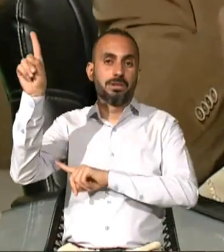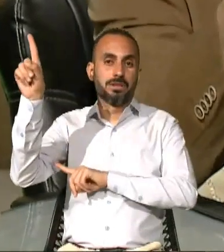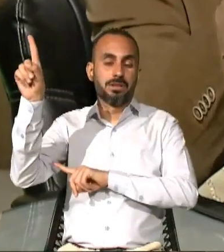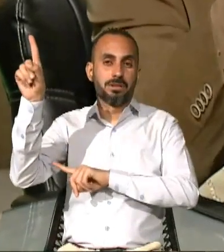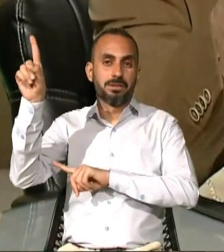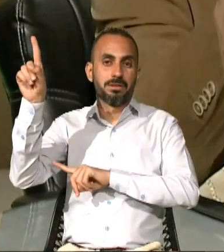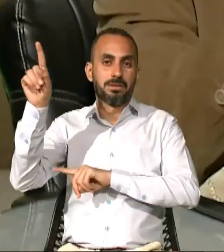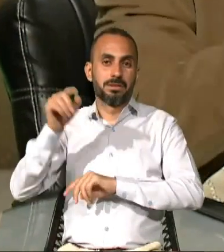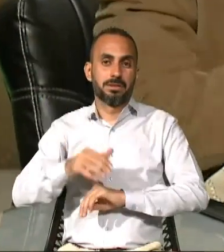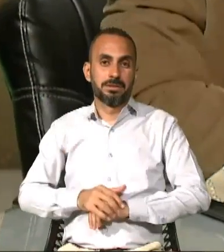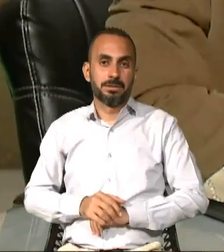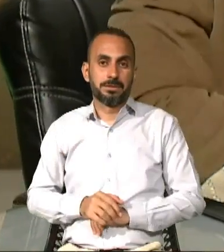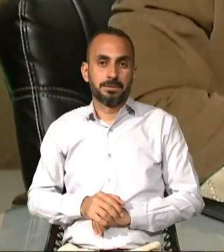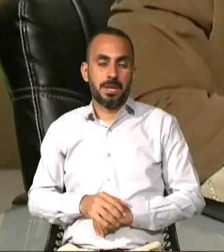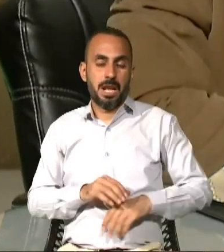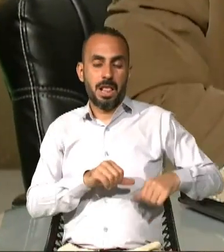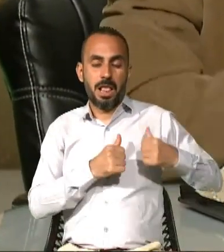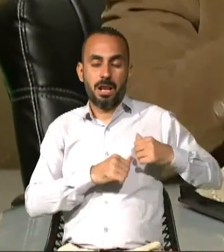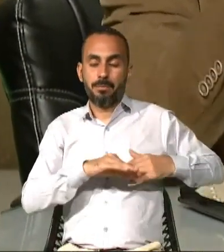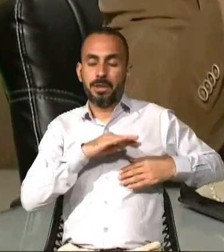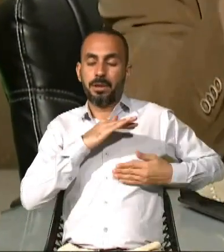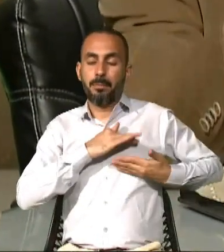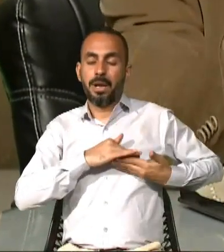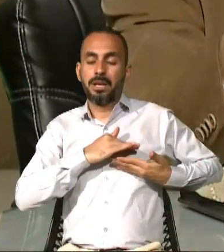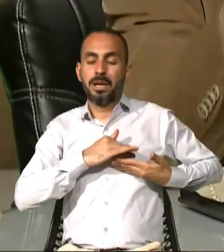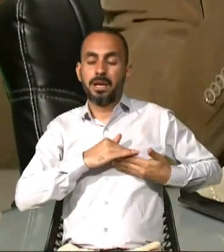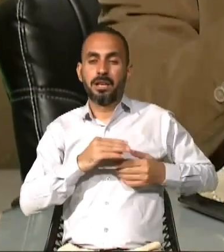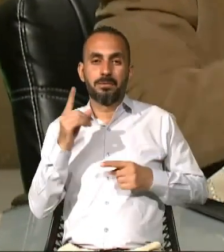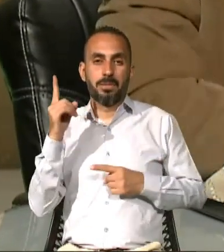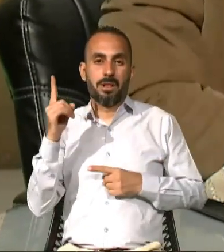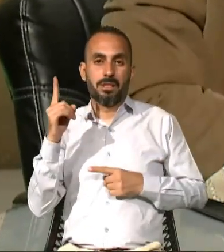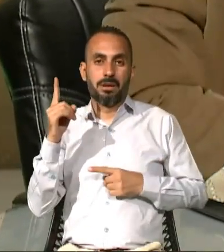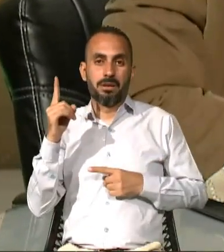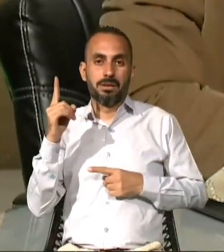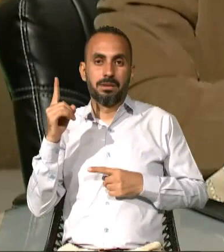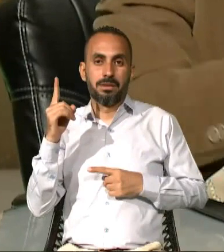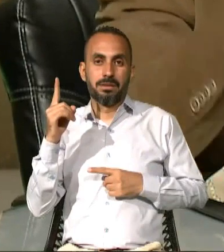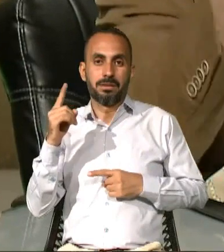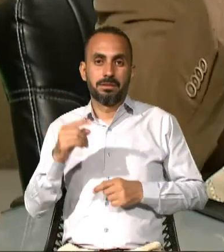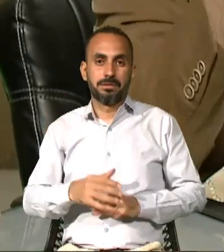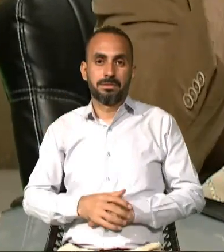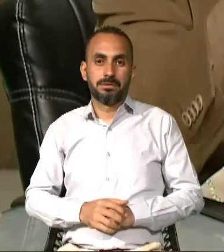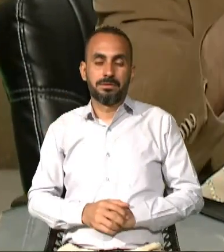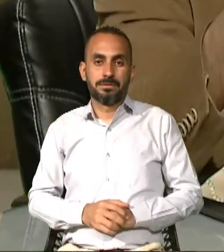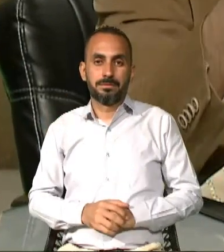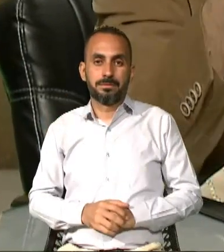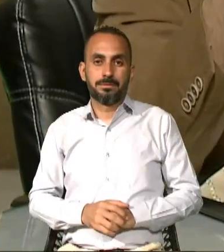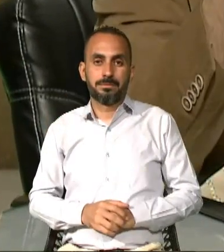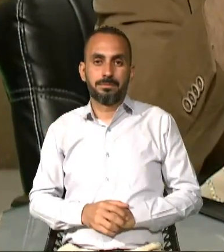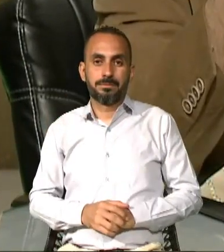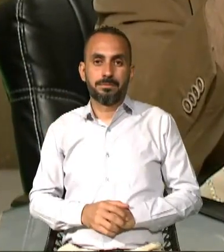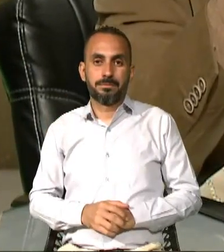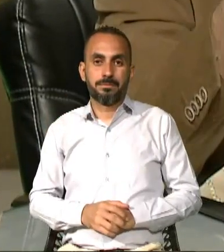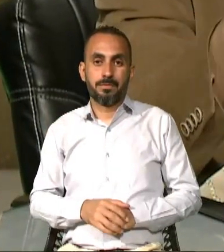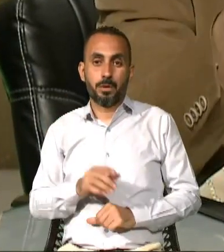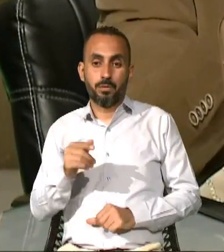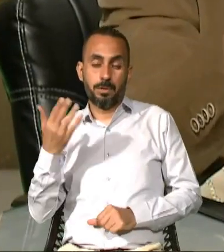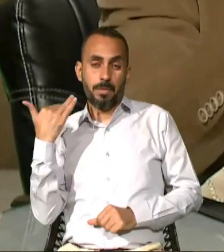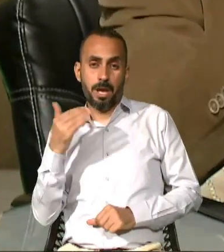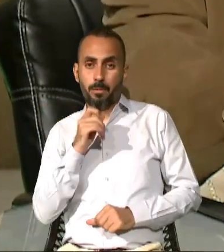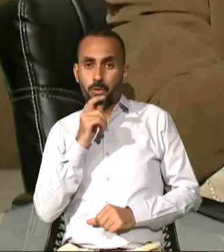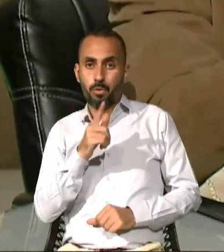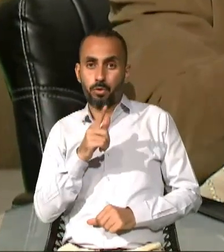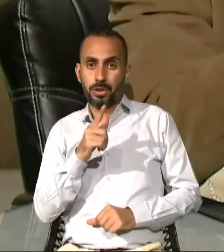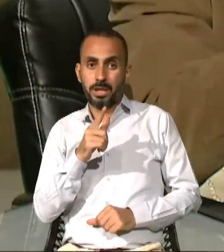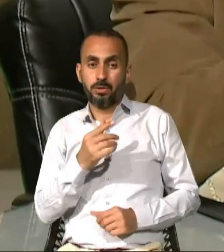أنت. أنت أغلى مع قلب الرب، والله لا يشاء أنك تبقى في الجحيم. وزي ما قلنا في البدايه، الجحيم الابدي الله صنعه